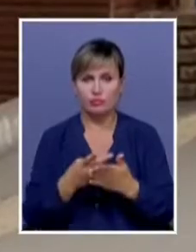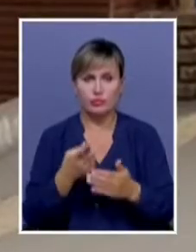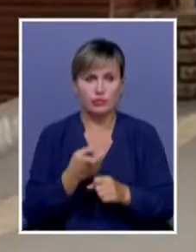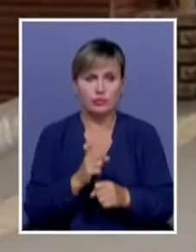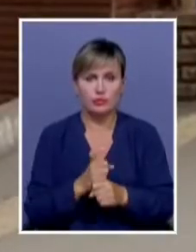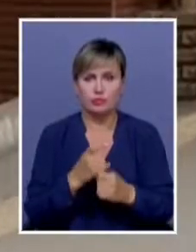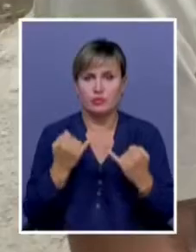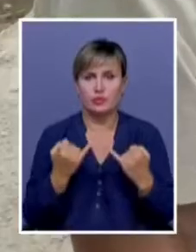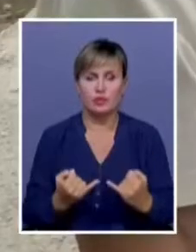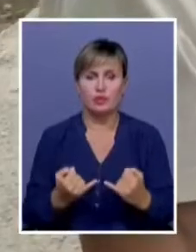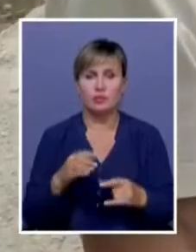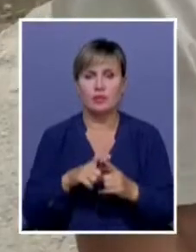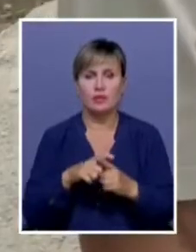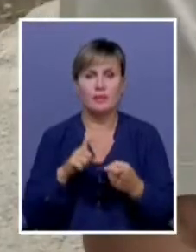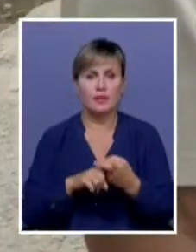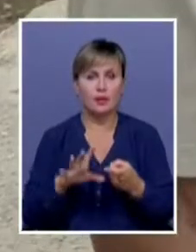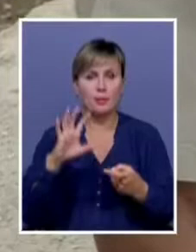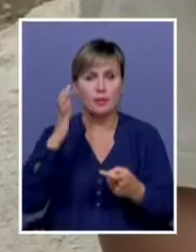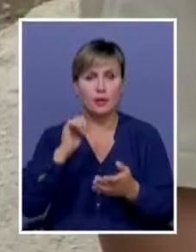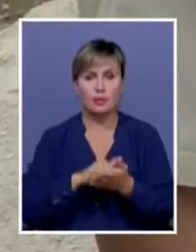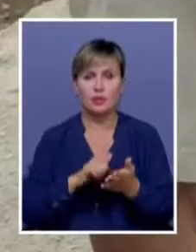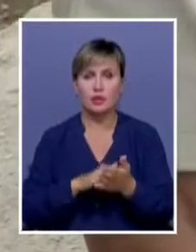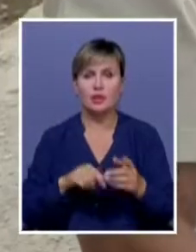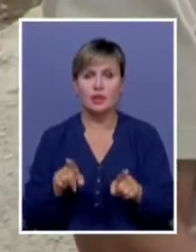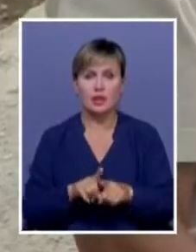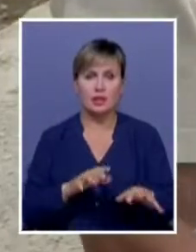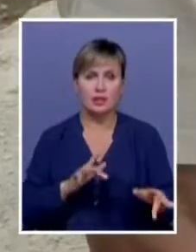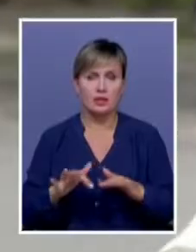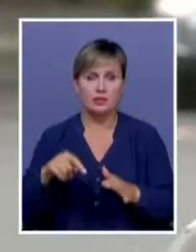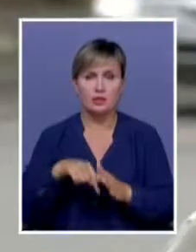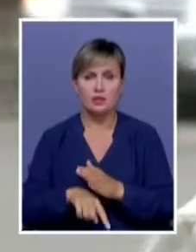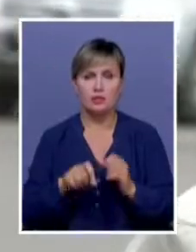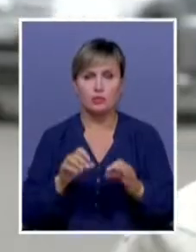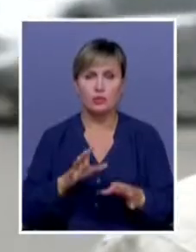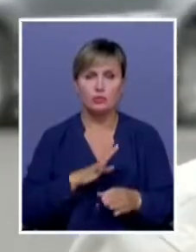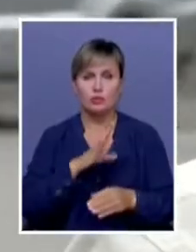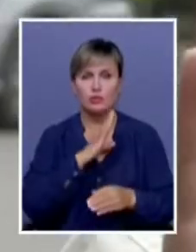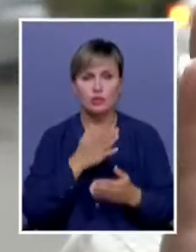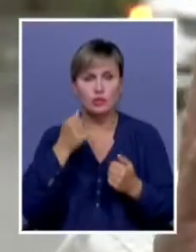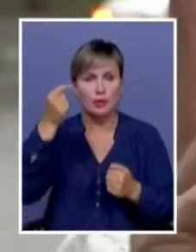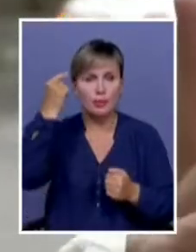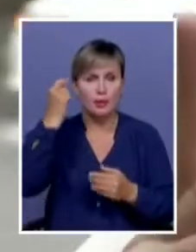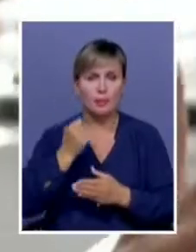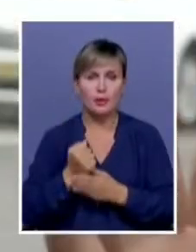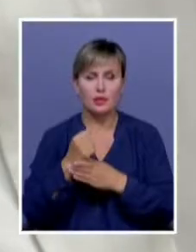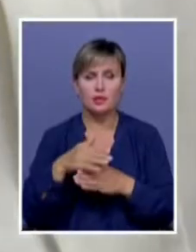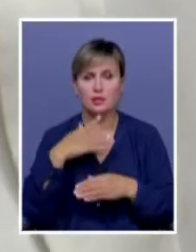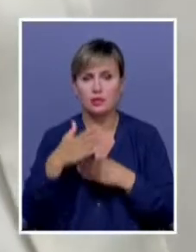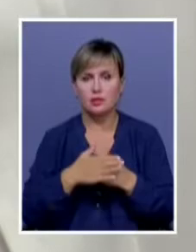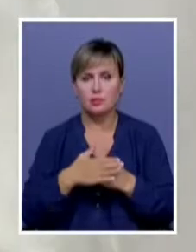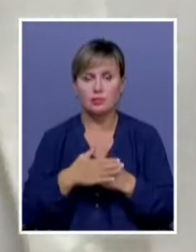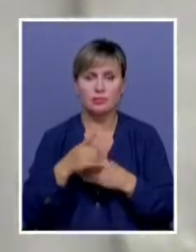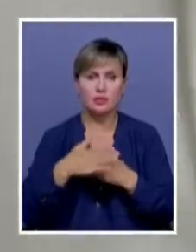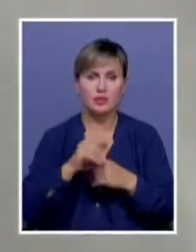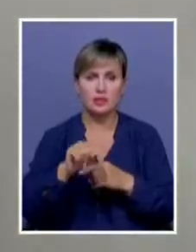негативно. По словам независимого психолога, причина таких действий кроется в отсутствии у женщин понимания и поддержки со стороны близких в